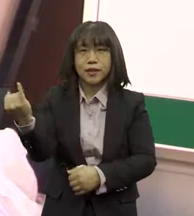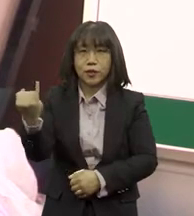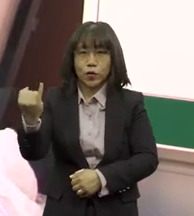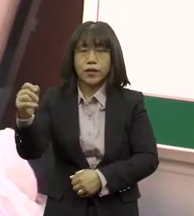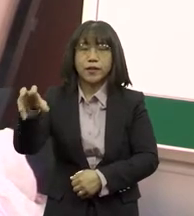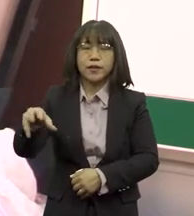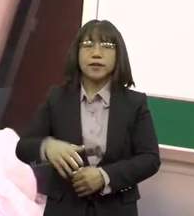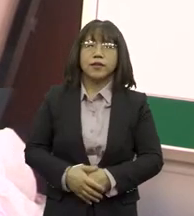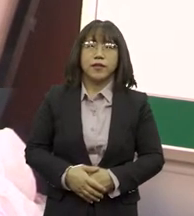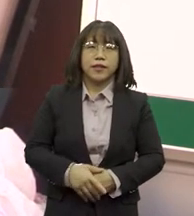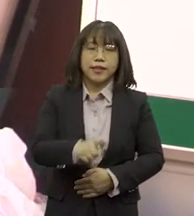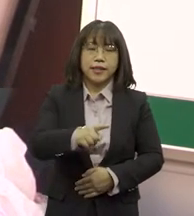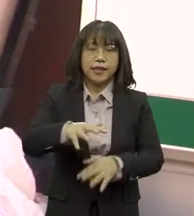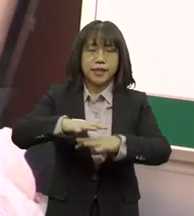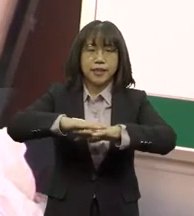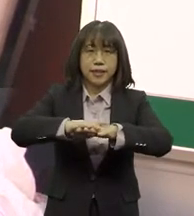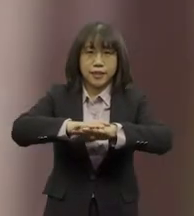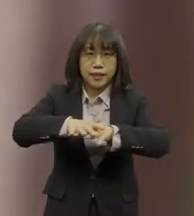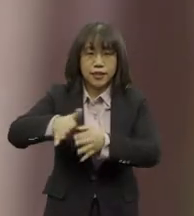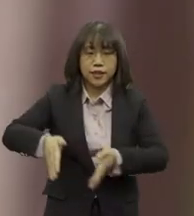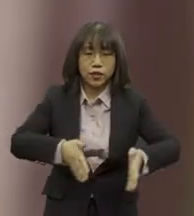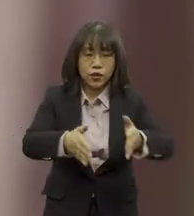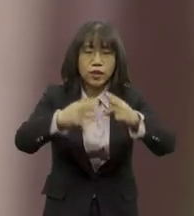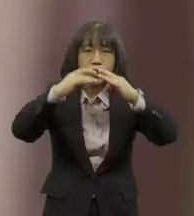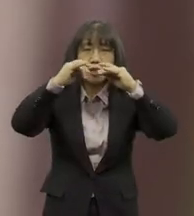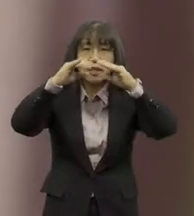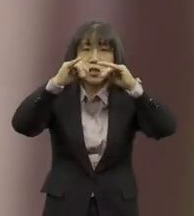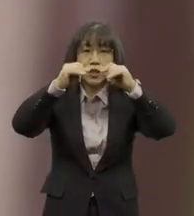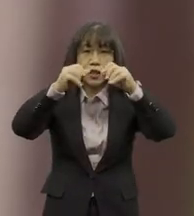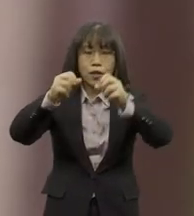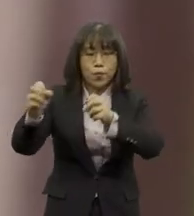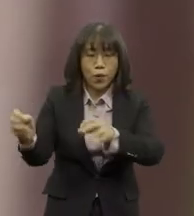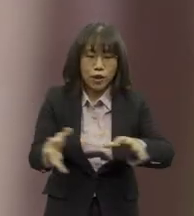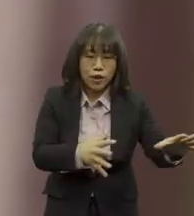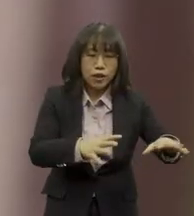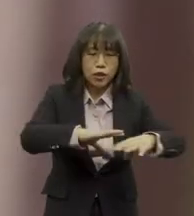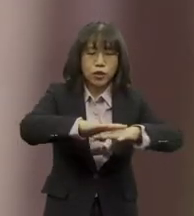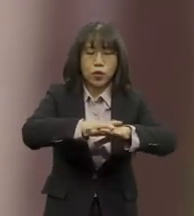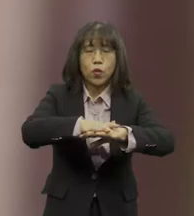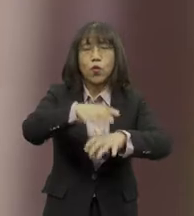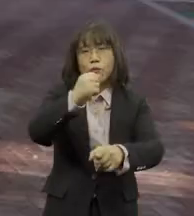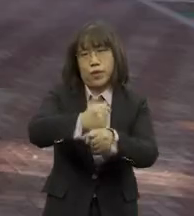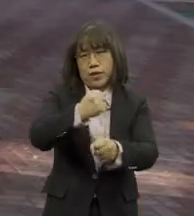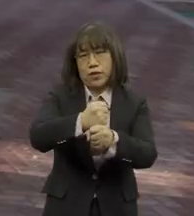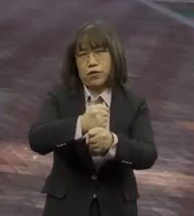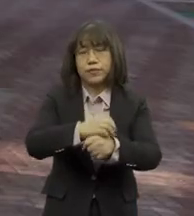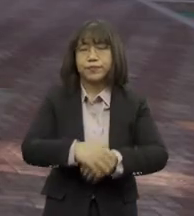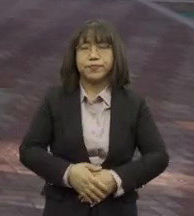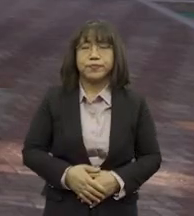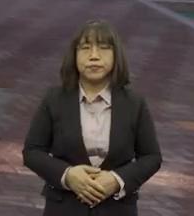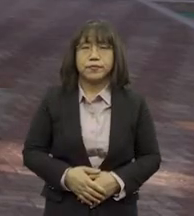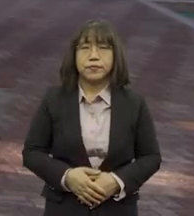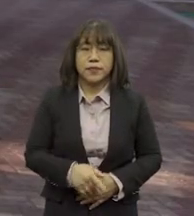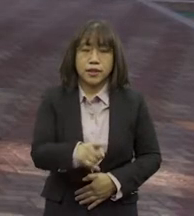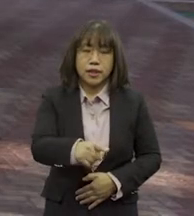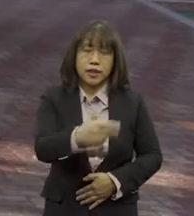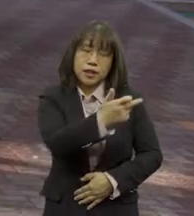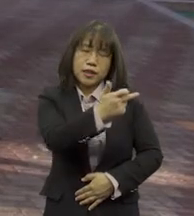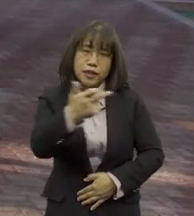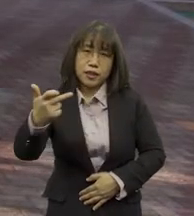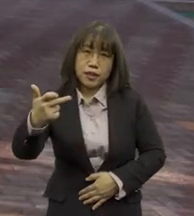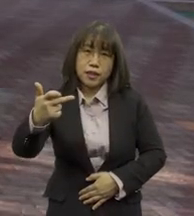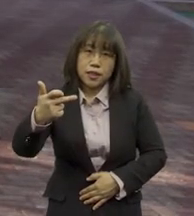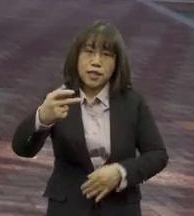업무 개선을 위한 지리정보 시스템과 행정정보 연계 활용이 장려상을 수상했습니다. 이는